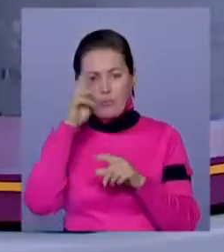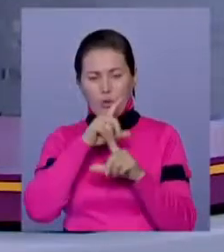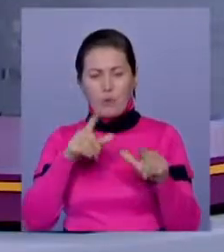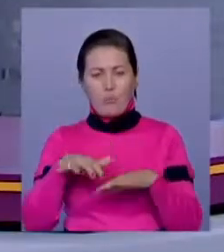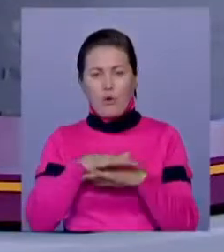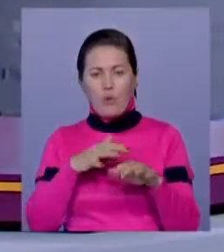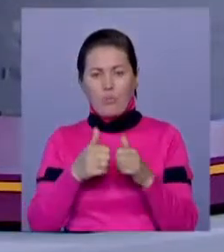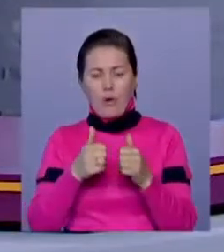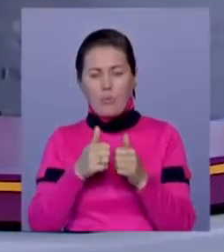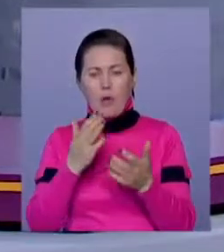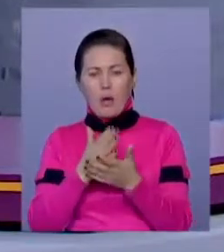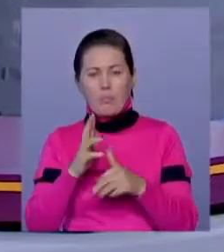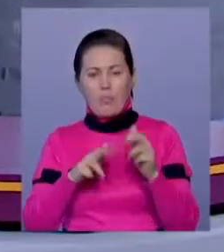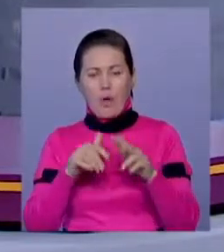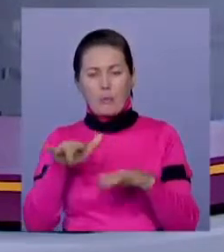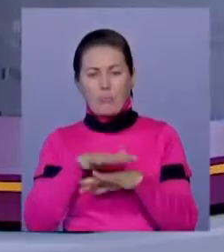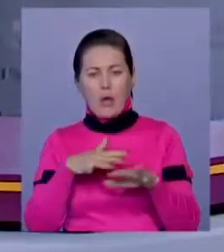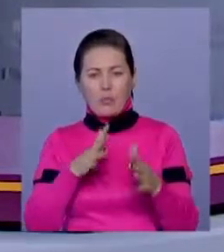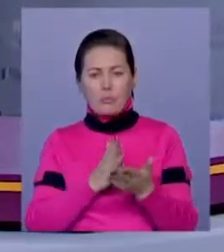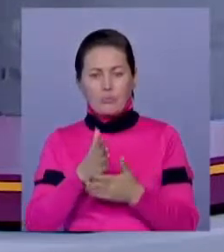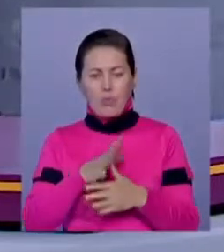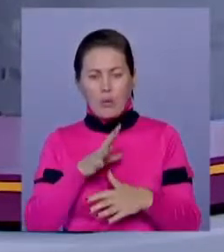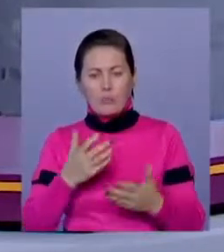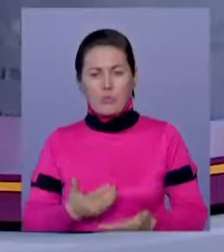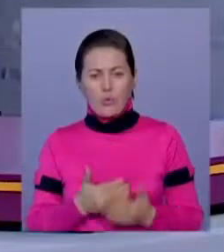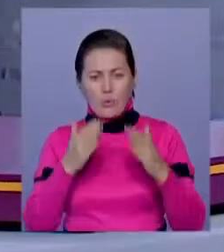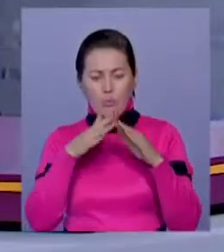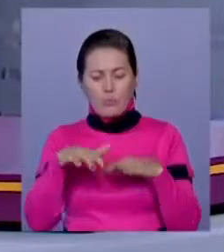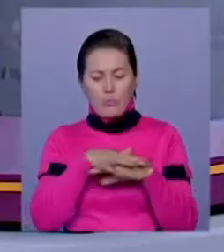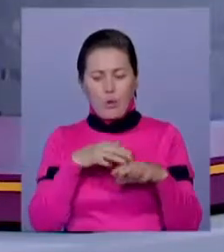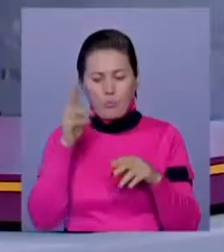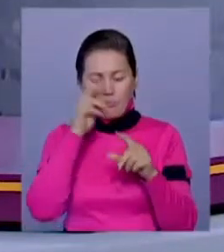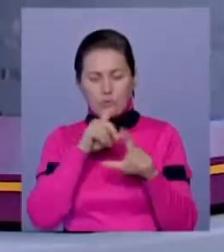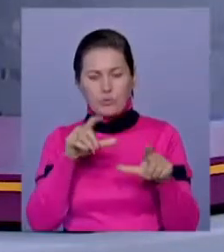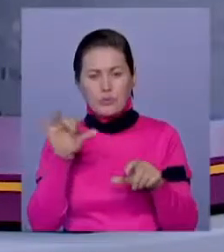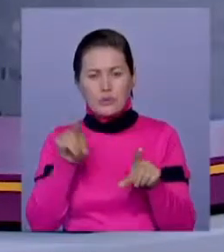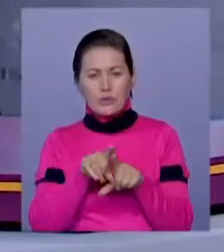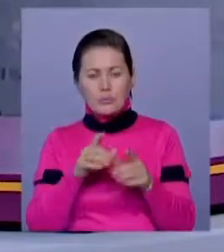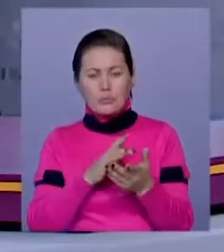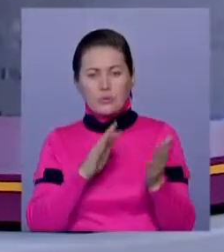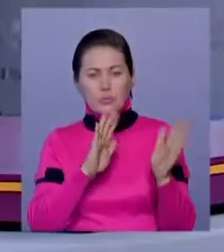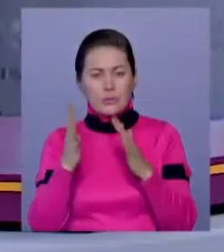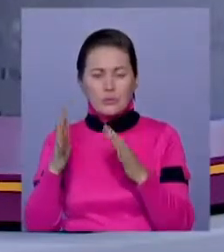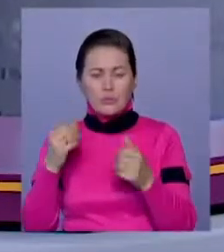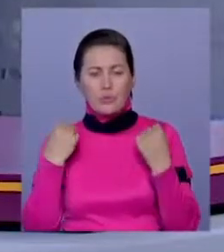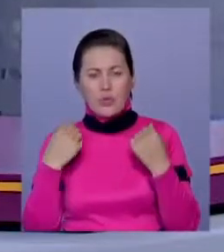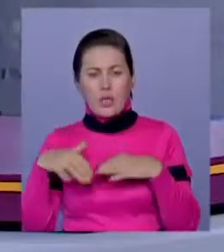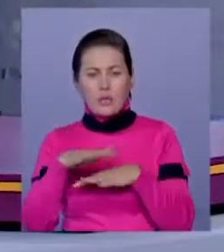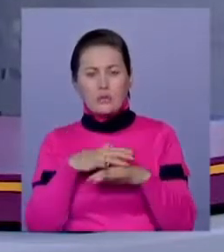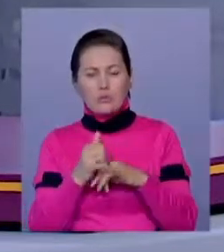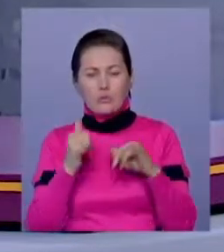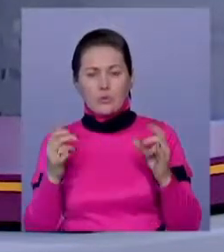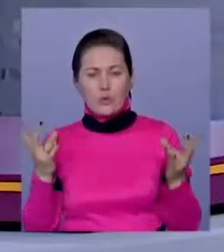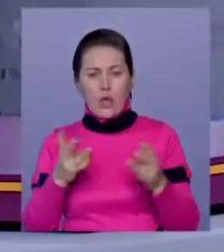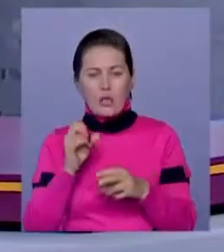аумағында салынған. Елбасы халыққа арналған жолдауында тұрғын үйлердің аулаларына, мектептер және саябақтарда спорттық алаңдарды көбейту